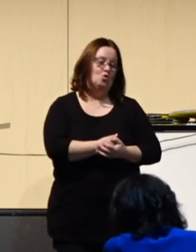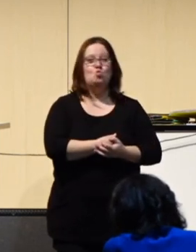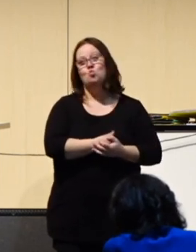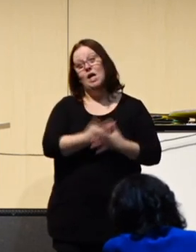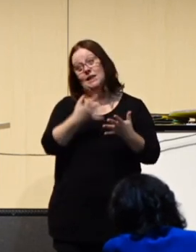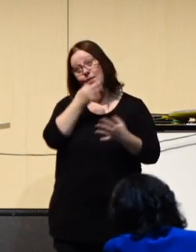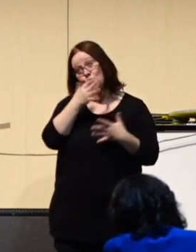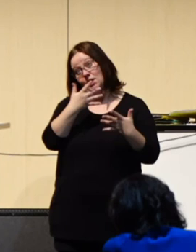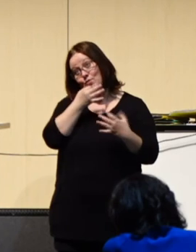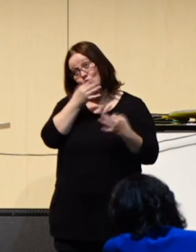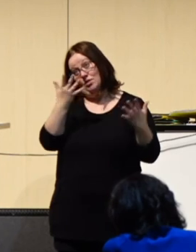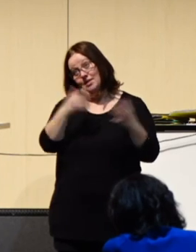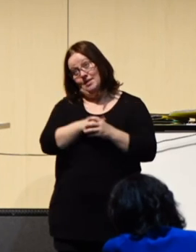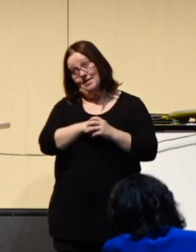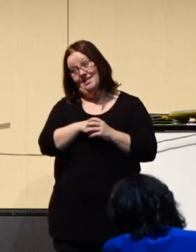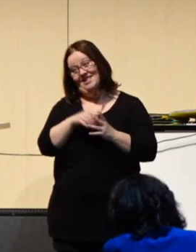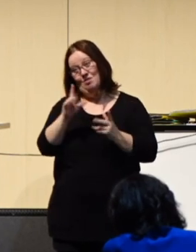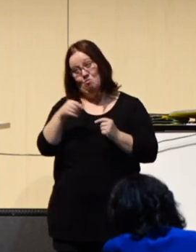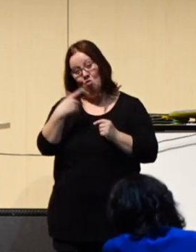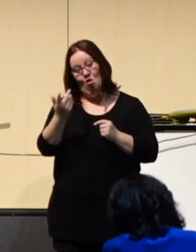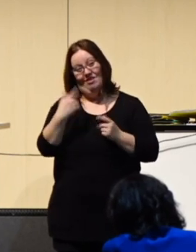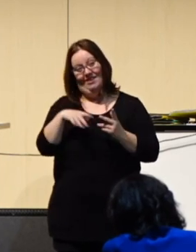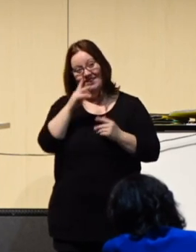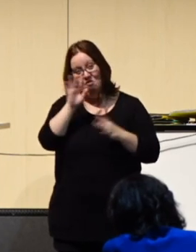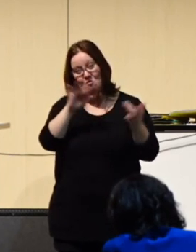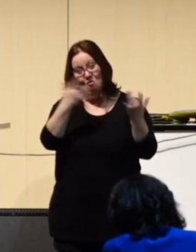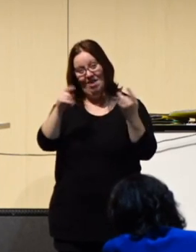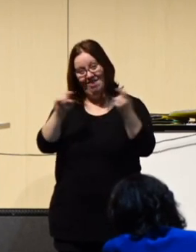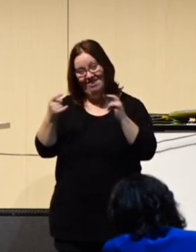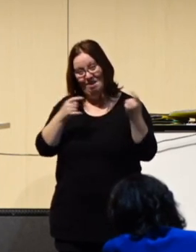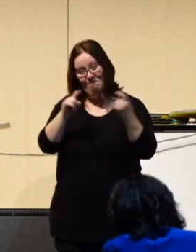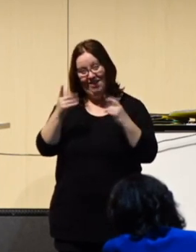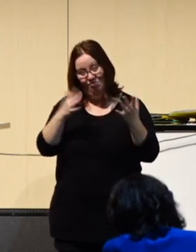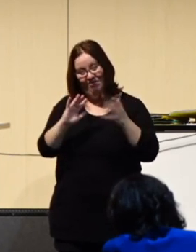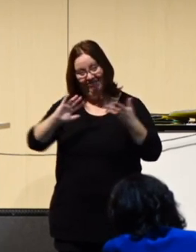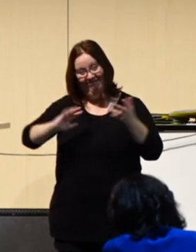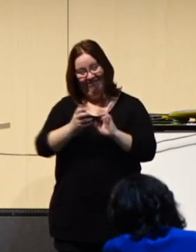10 Minuten sind 10 Minuten. Bei Punkten ohne Debatte können wir schon sehr viel schaffen.